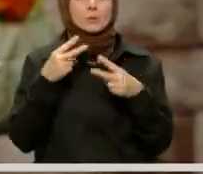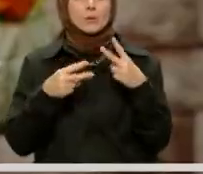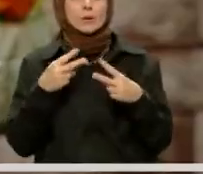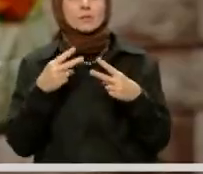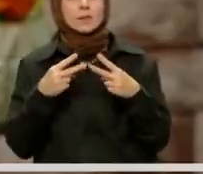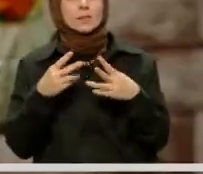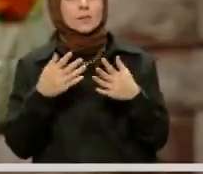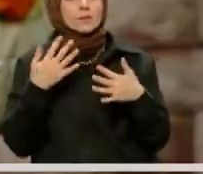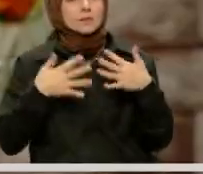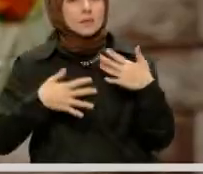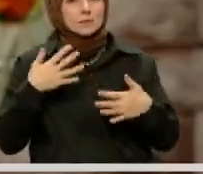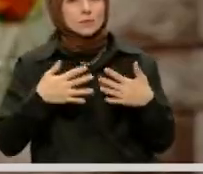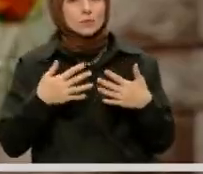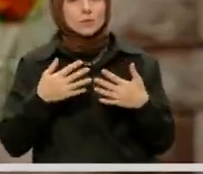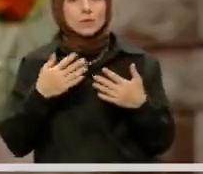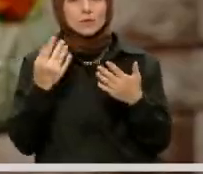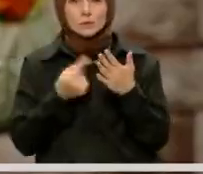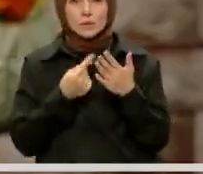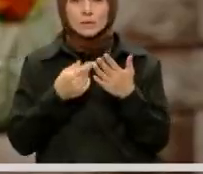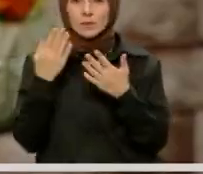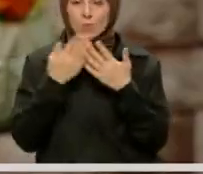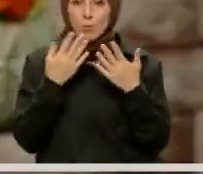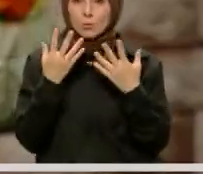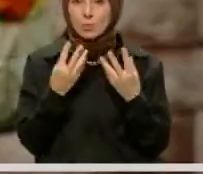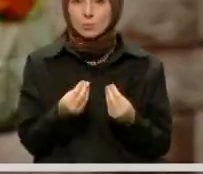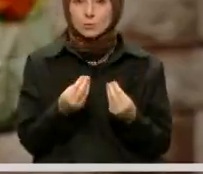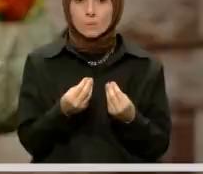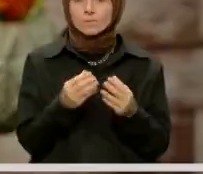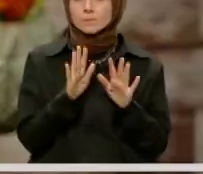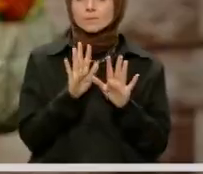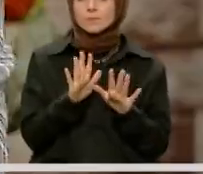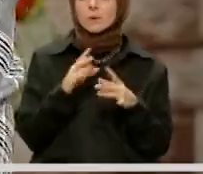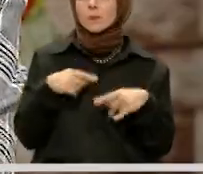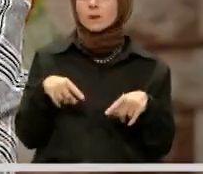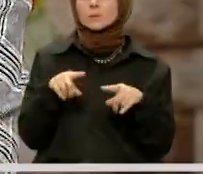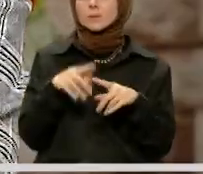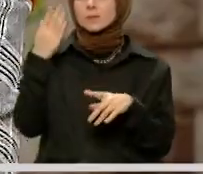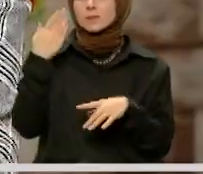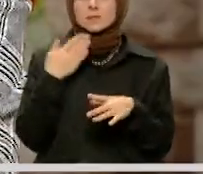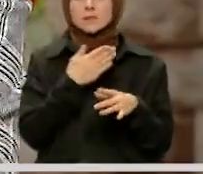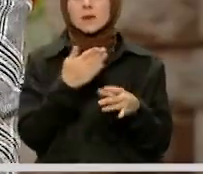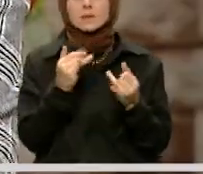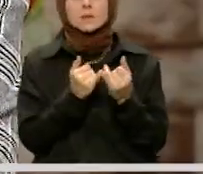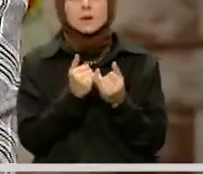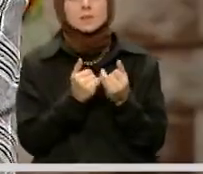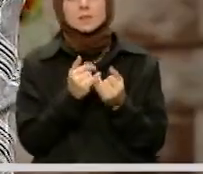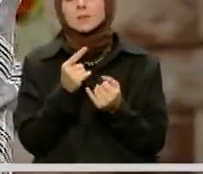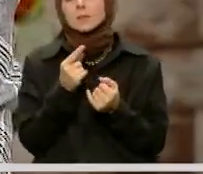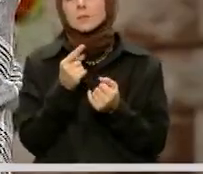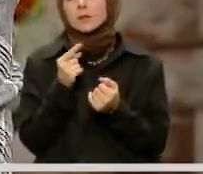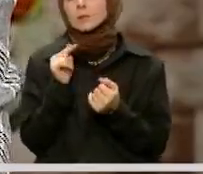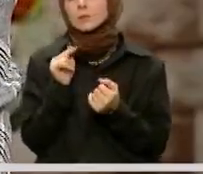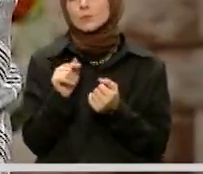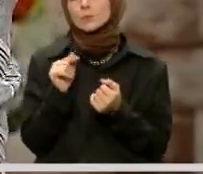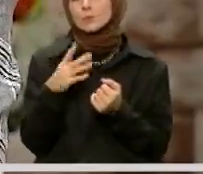ekranlarında mukabelemizi yapar olduk. Ayrıca hatimlerimizi yapar olduk. Ama bizi izleyen kardeşlerime şunu rica